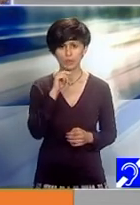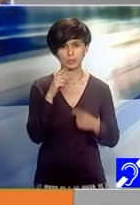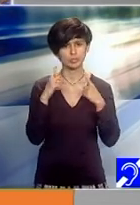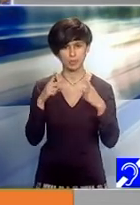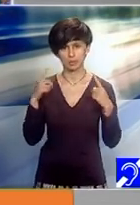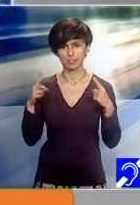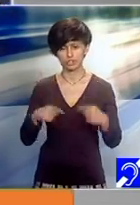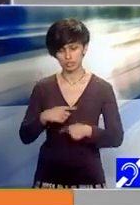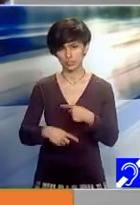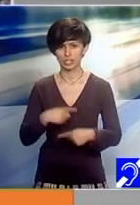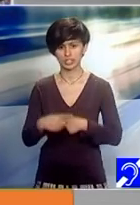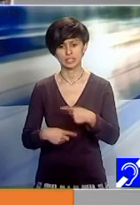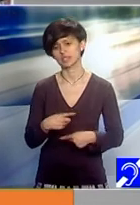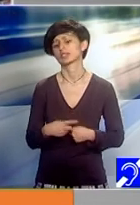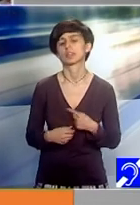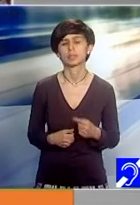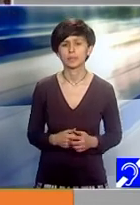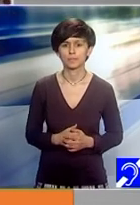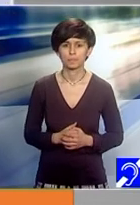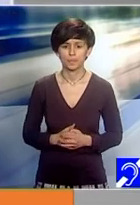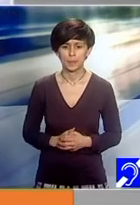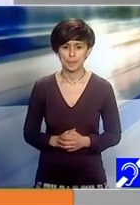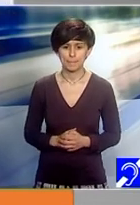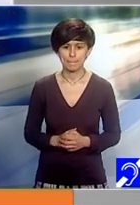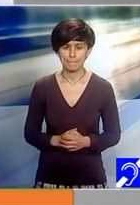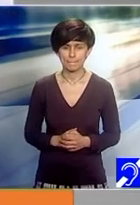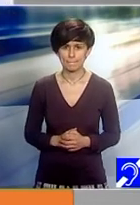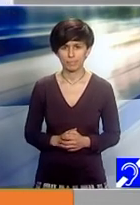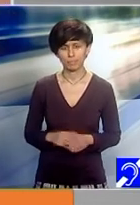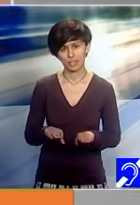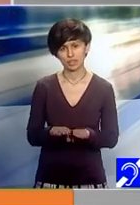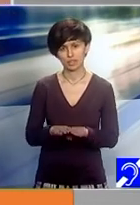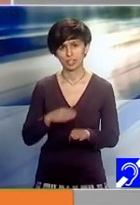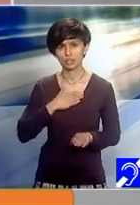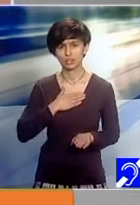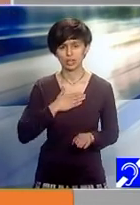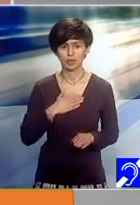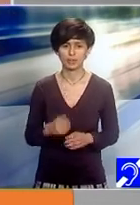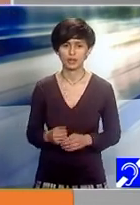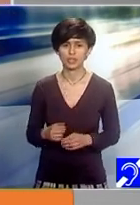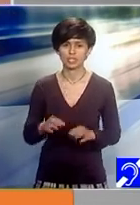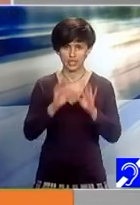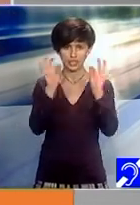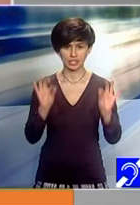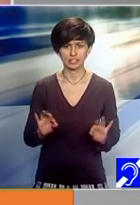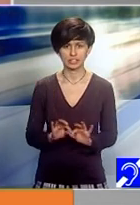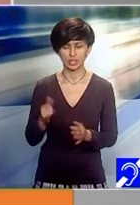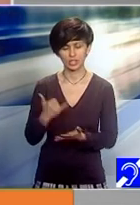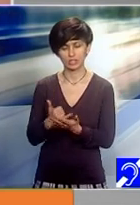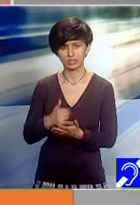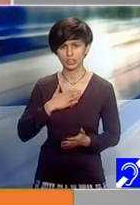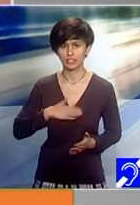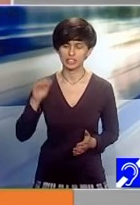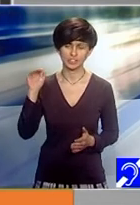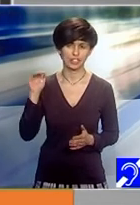deși ele sunt cele care duc greu acestui sistem. Colegul meu, Remus Florescu, de la Cotidianul Adevărul, dorește să vă adreseze